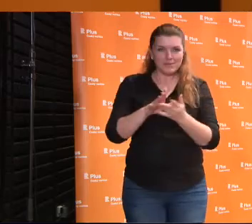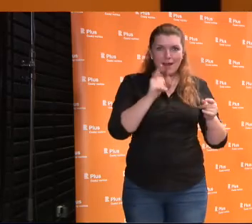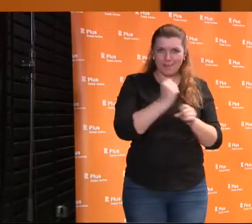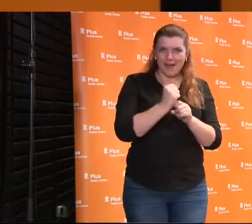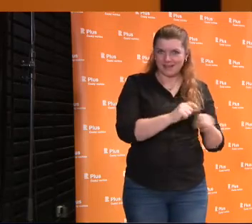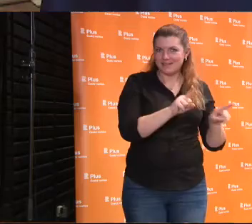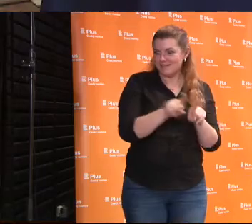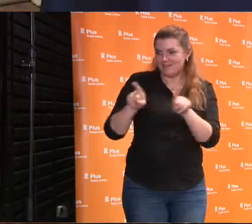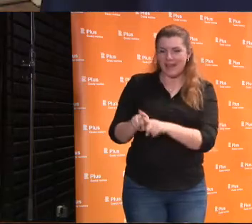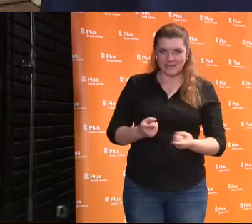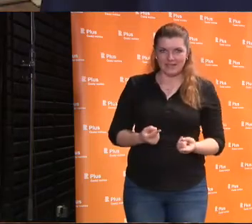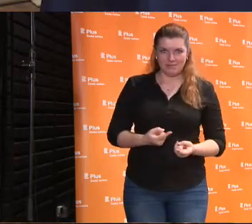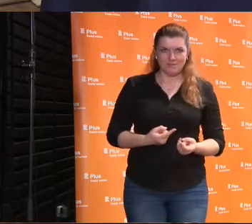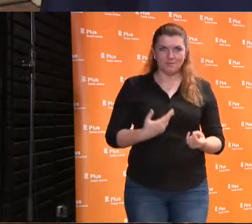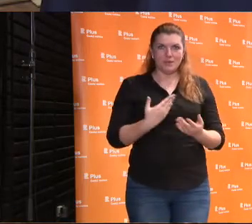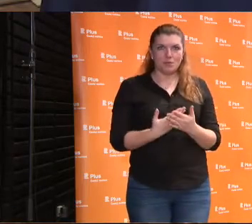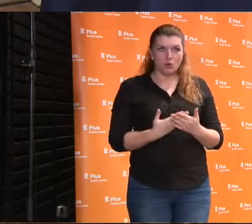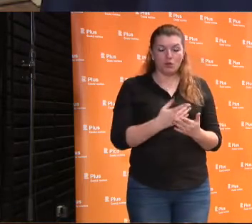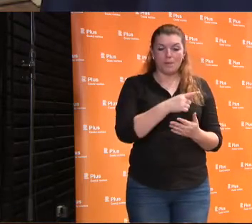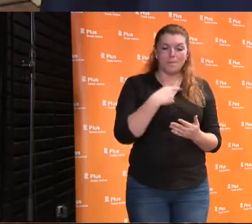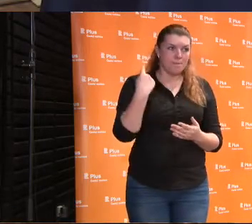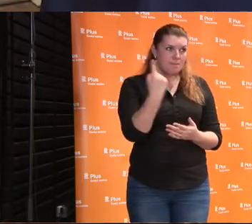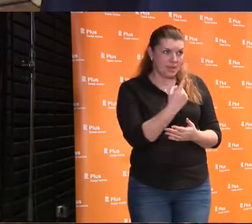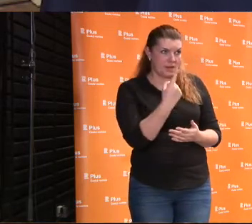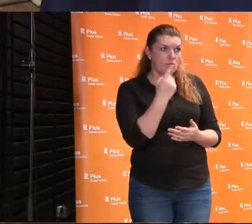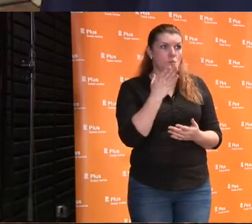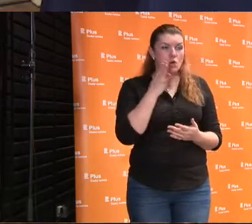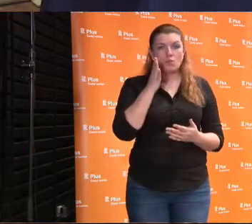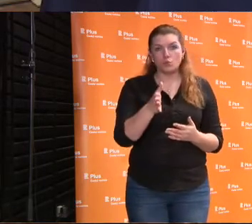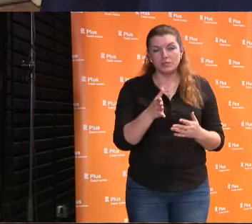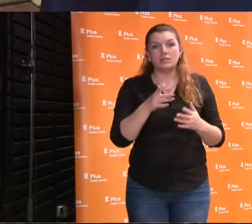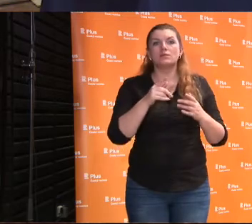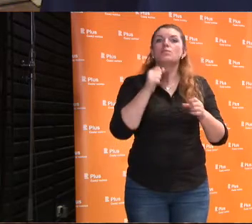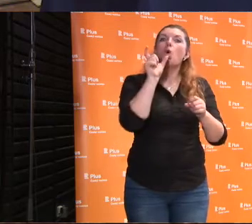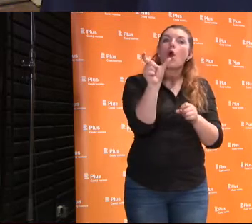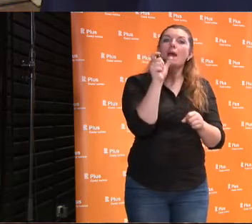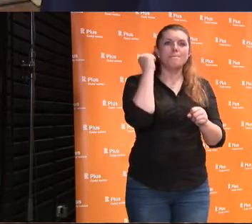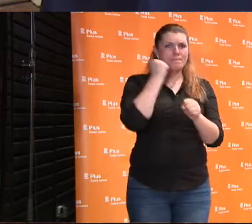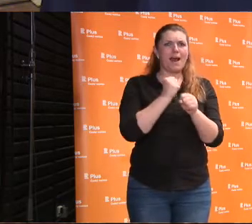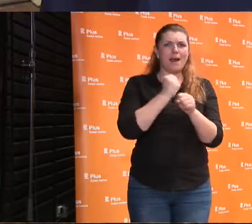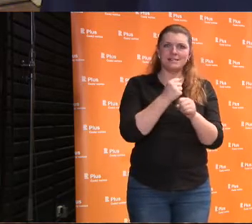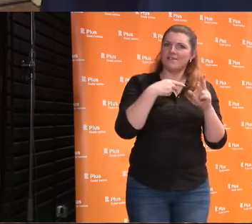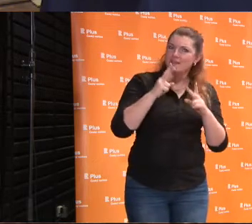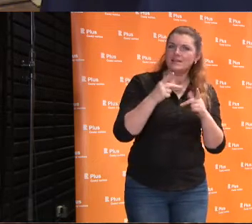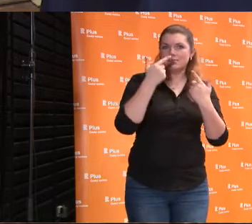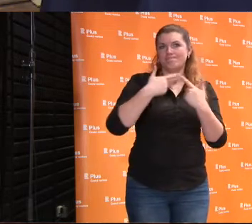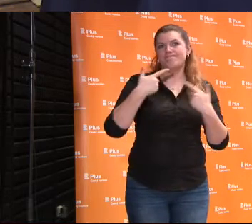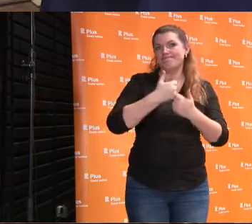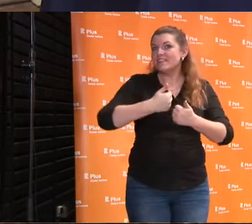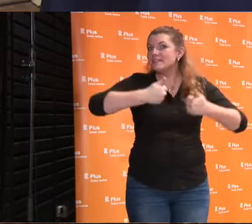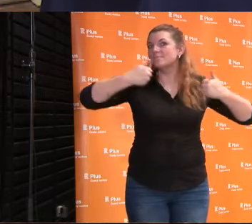ve svém obsahu užitné hodnoty. Čili po mém soudu my budeme muset rozšiřovat pojem práce a ten rozšířený pojem